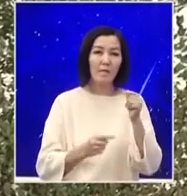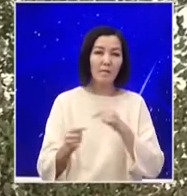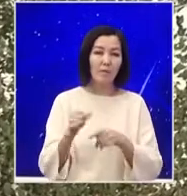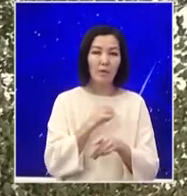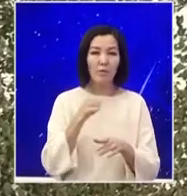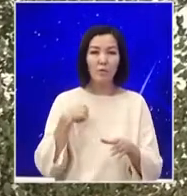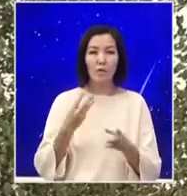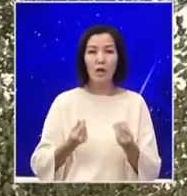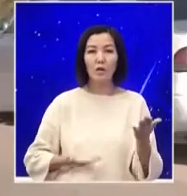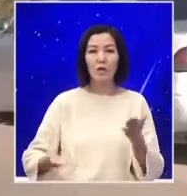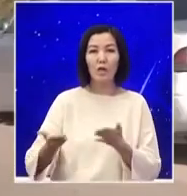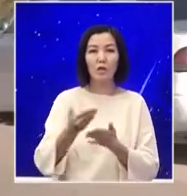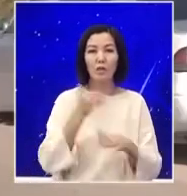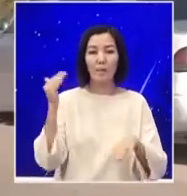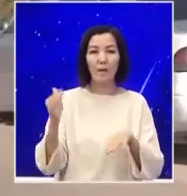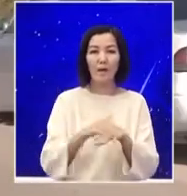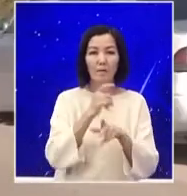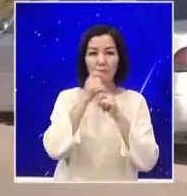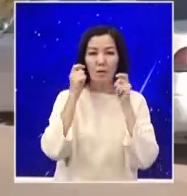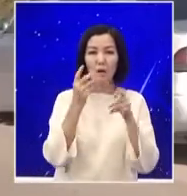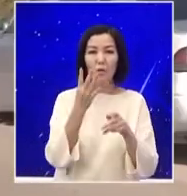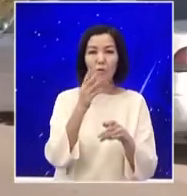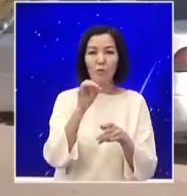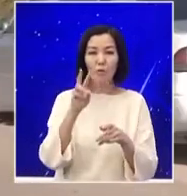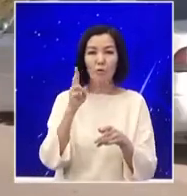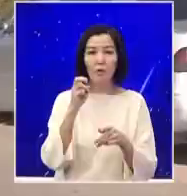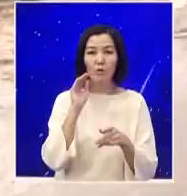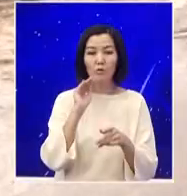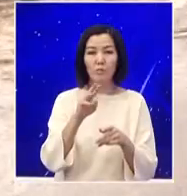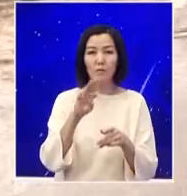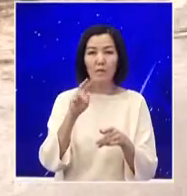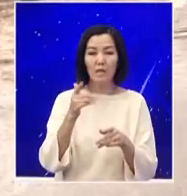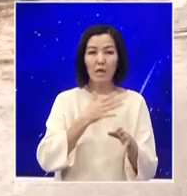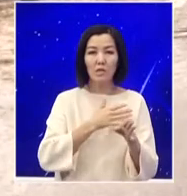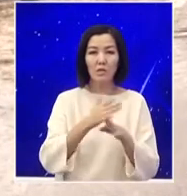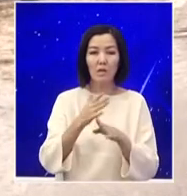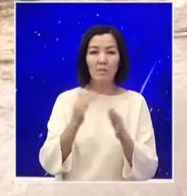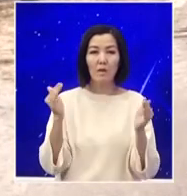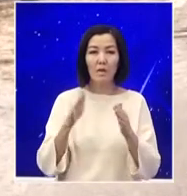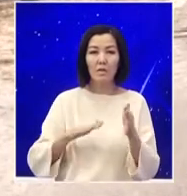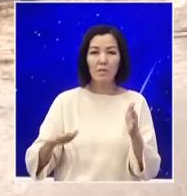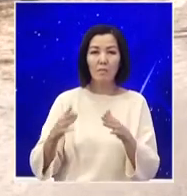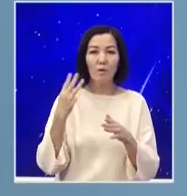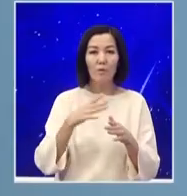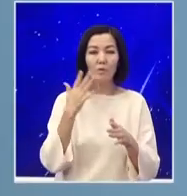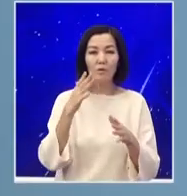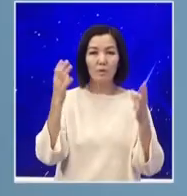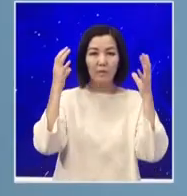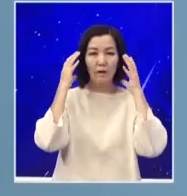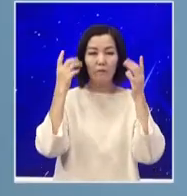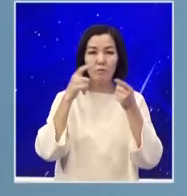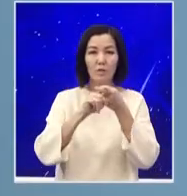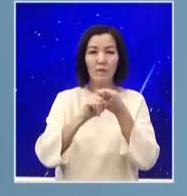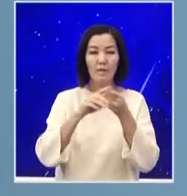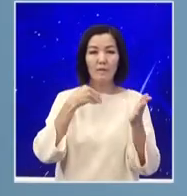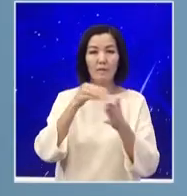қойды. Қапшағайлық қайырымды жандар қалтасынан 4 миллион 200 мың теңге қаржы шығарып, ықшам ауданға 35 радио желілі құрылғы